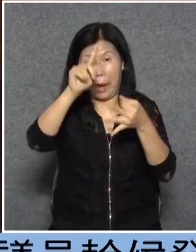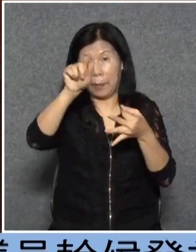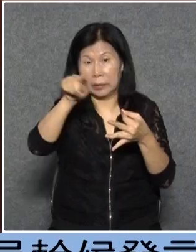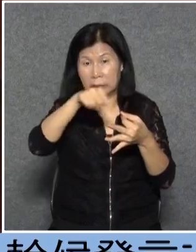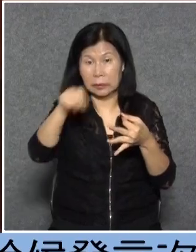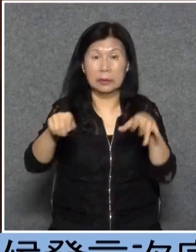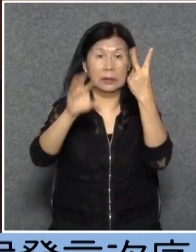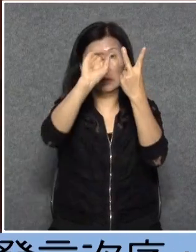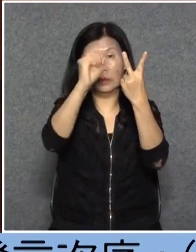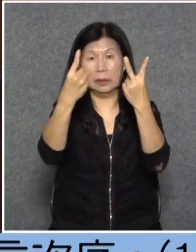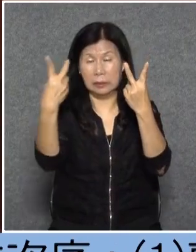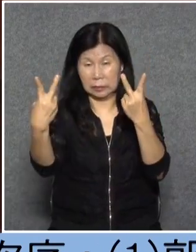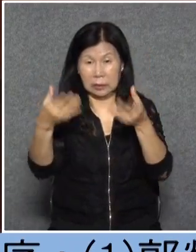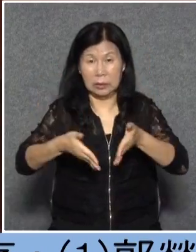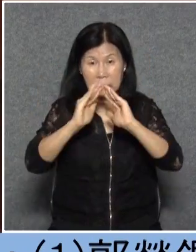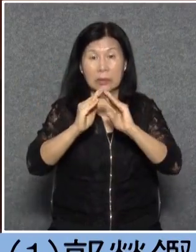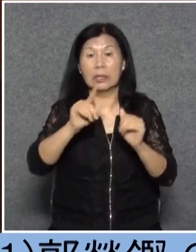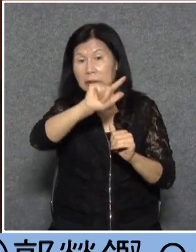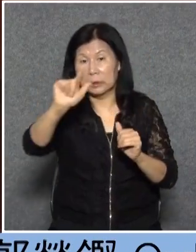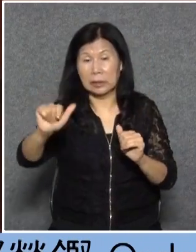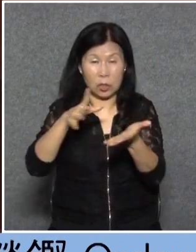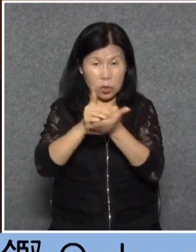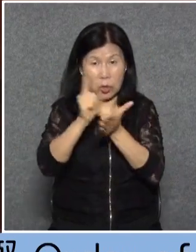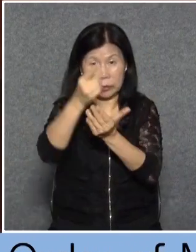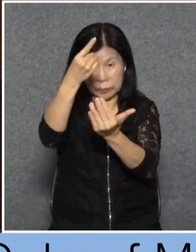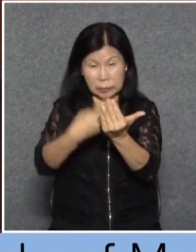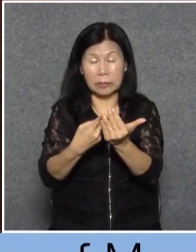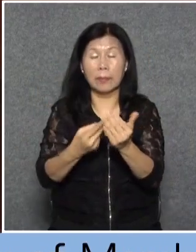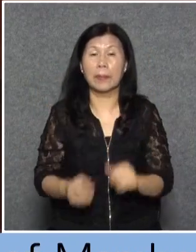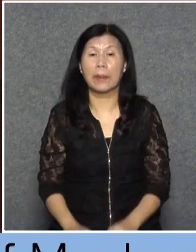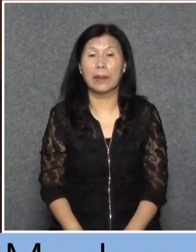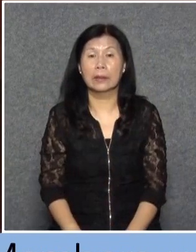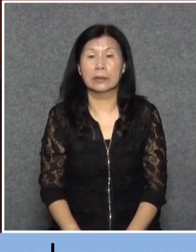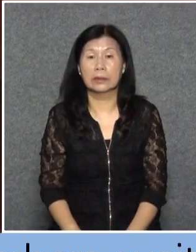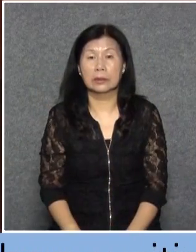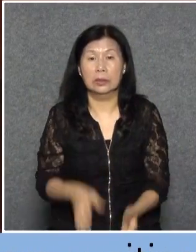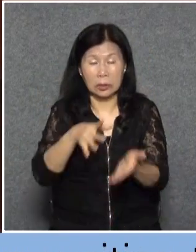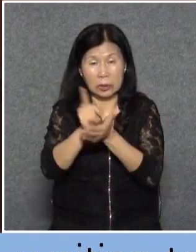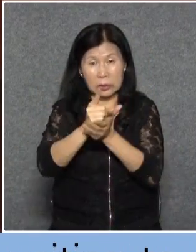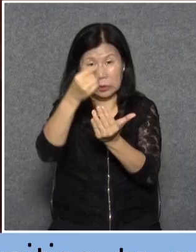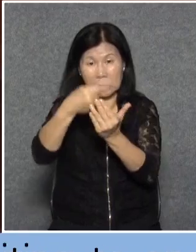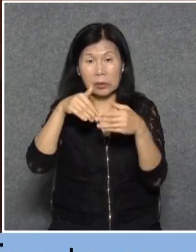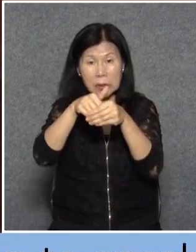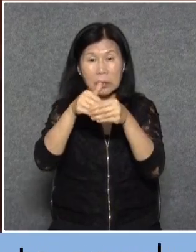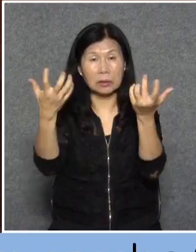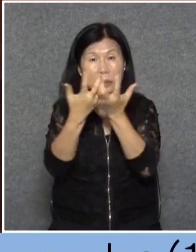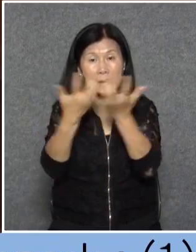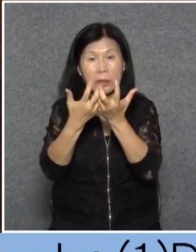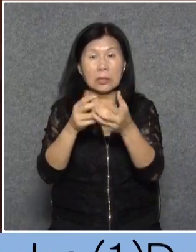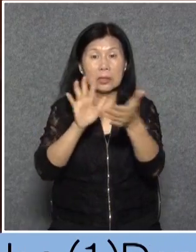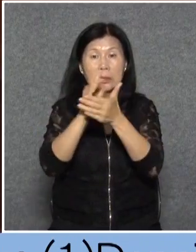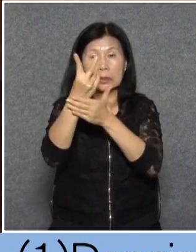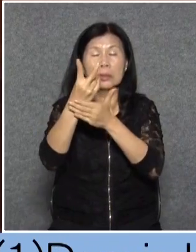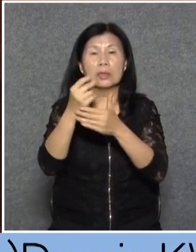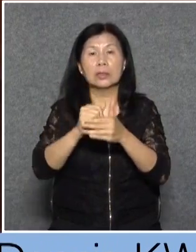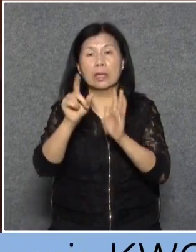在2012年設立的原授專利制度，但是專利申請的總數連續兩年是不升